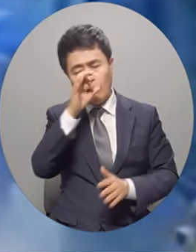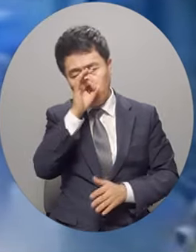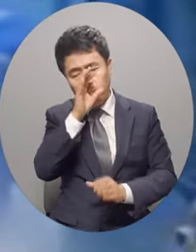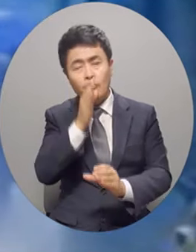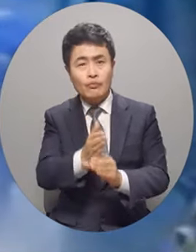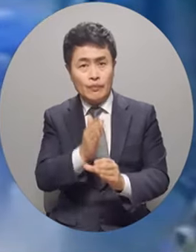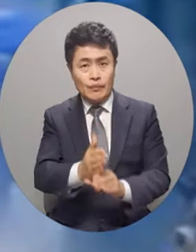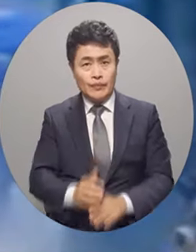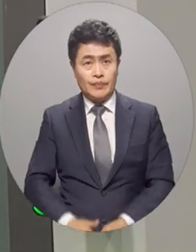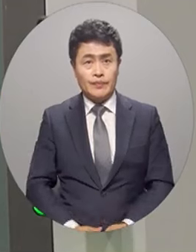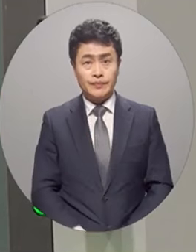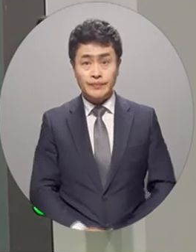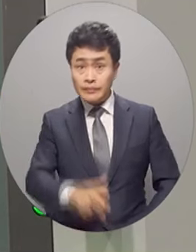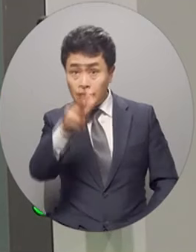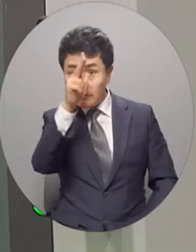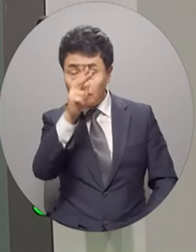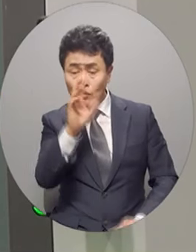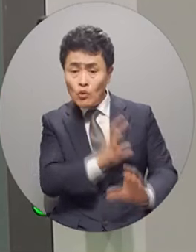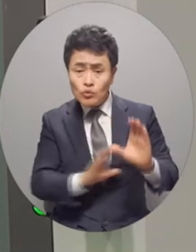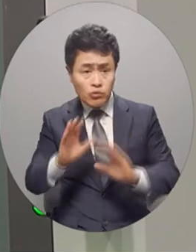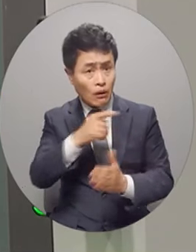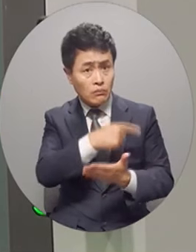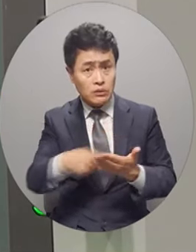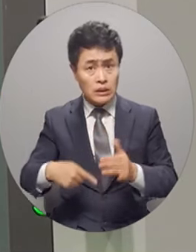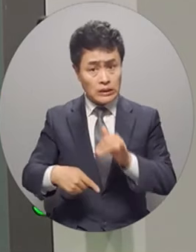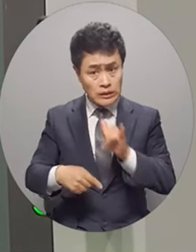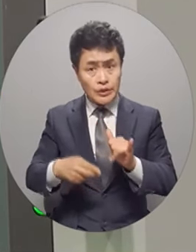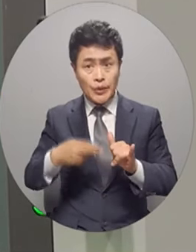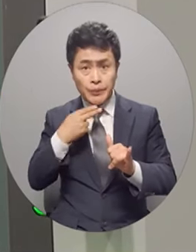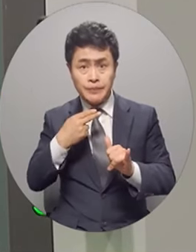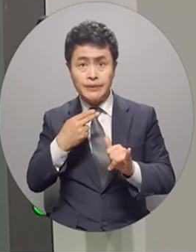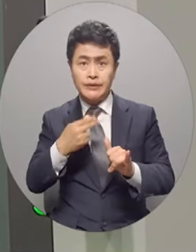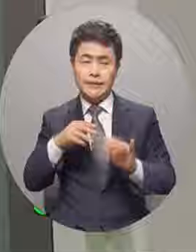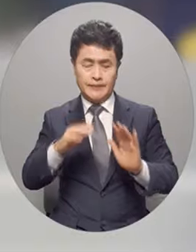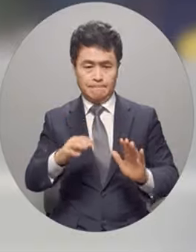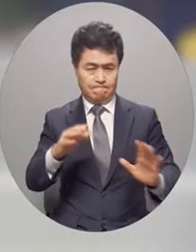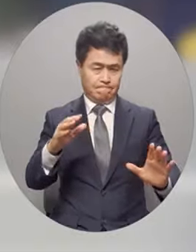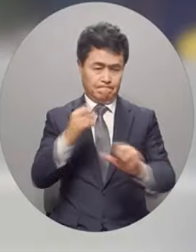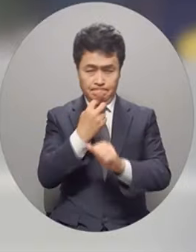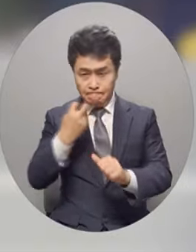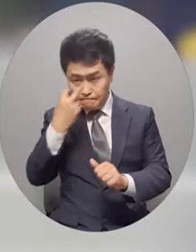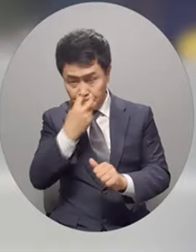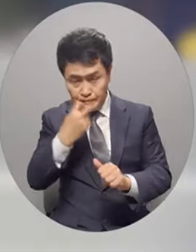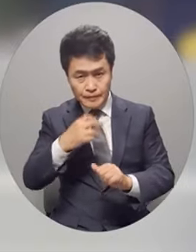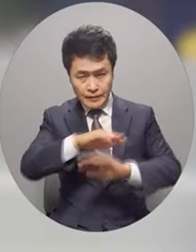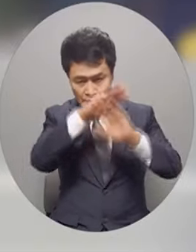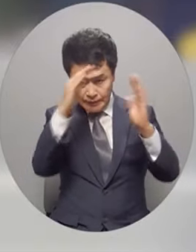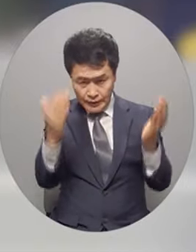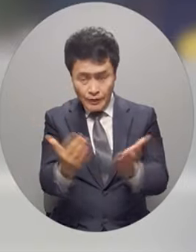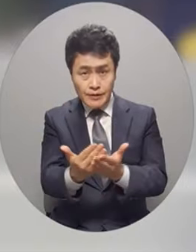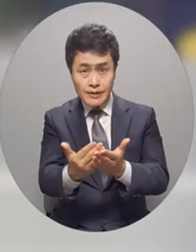전해졌습니다. 경찰은 추가 피해자가 있는지 등을 파악하기 위해 태권도장